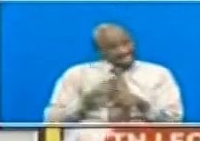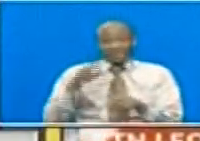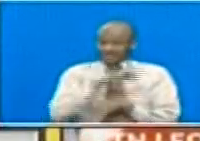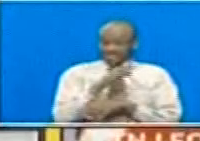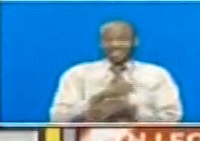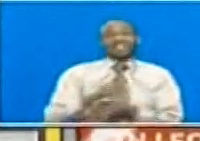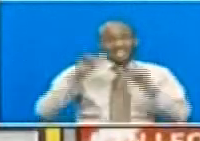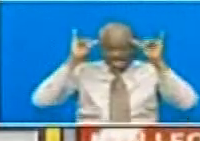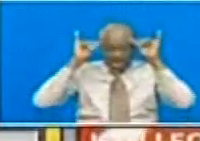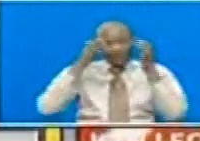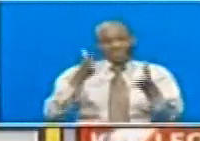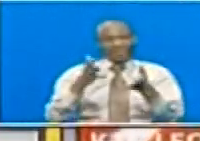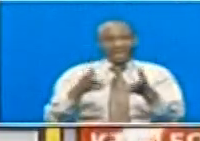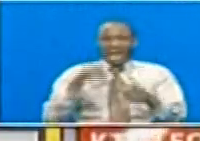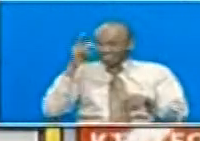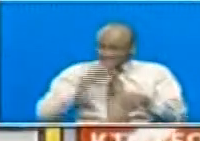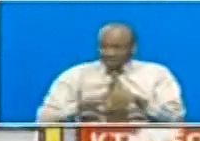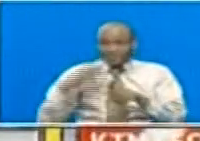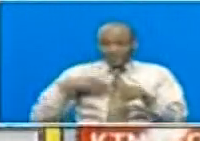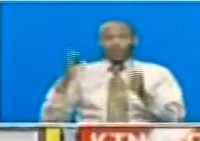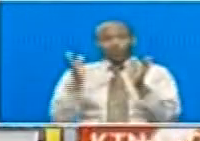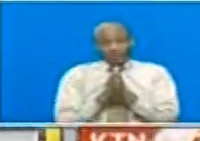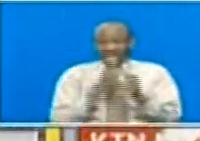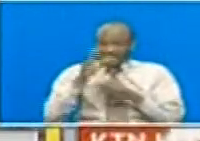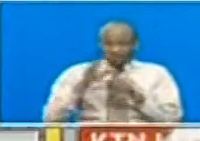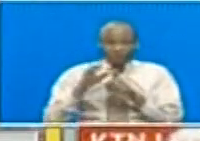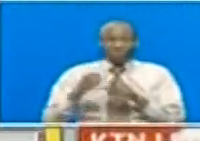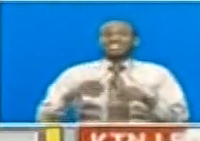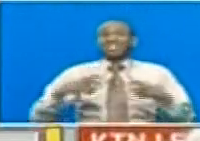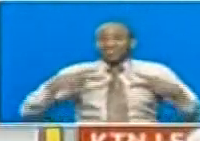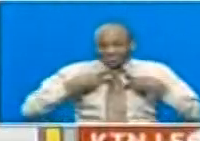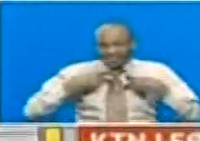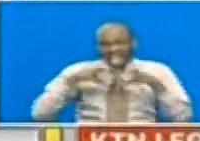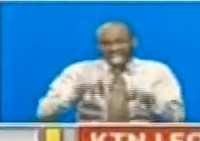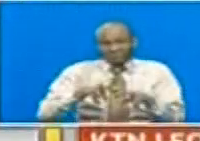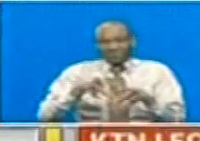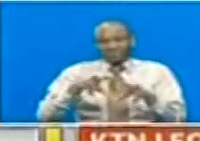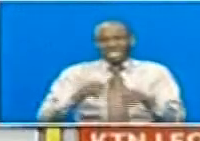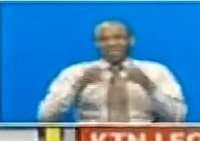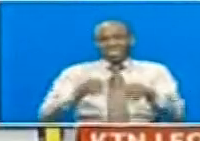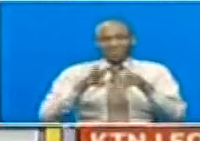Kobondo. Mara kwa mara mifugo na binadamu hujipata wamekwama kwenye tope za bwawa hili.